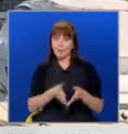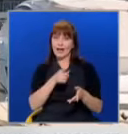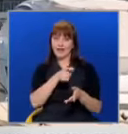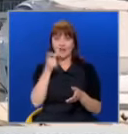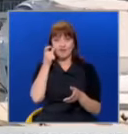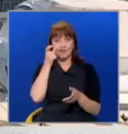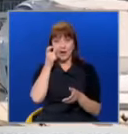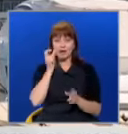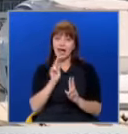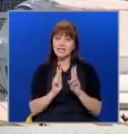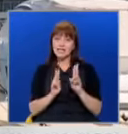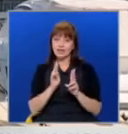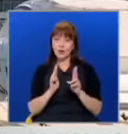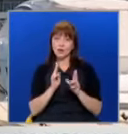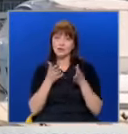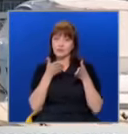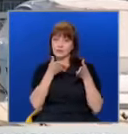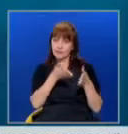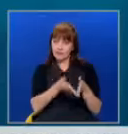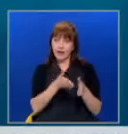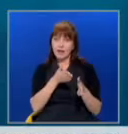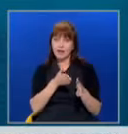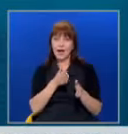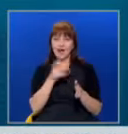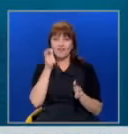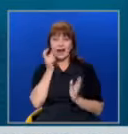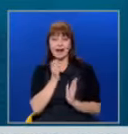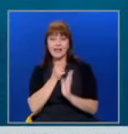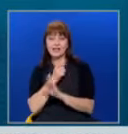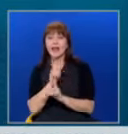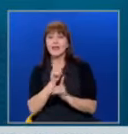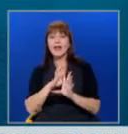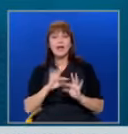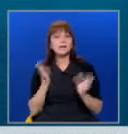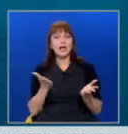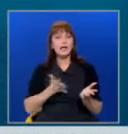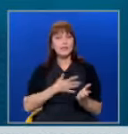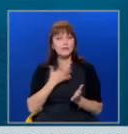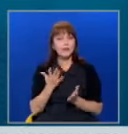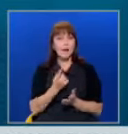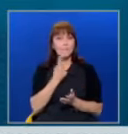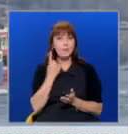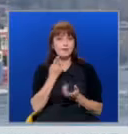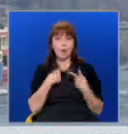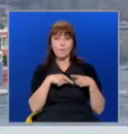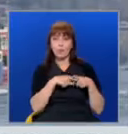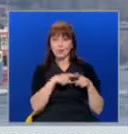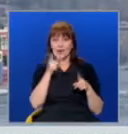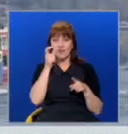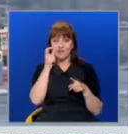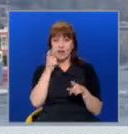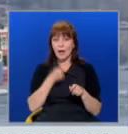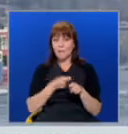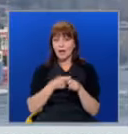Беше съгласувано заставане на кораба на 6-то кило място на Варна-Исток. Още не е ясно как са починали моряците. Първоначално районната прокуратура във Варна